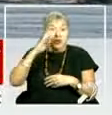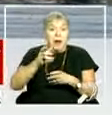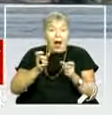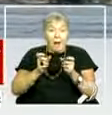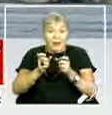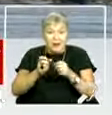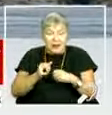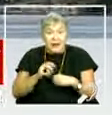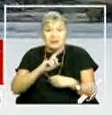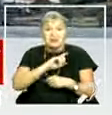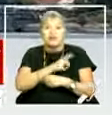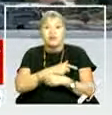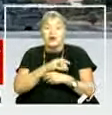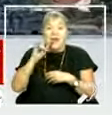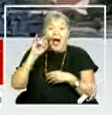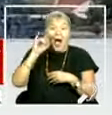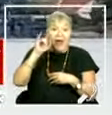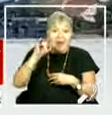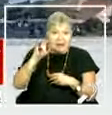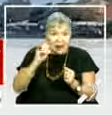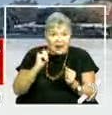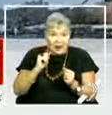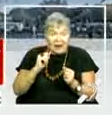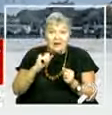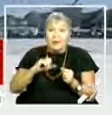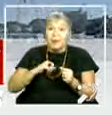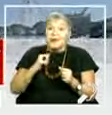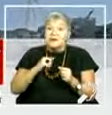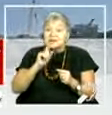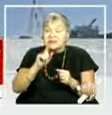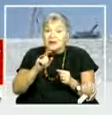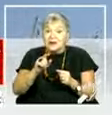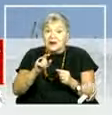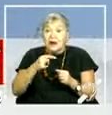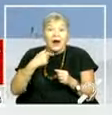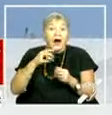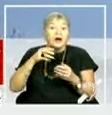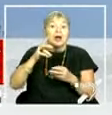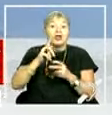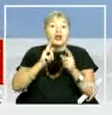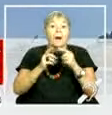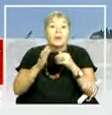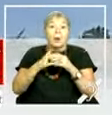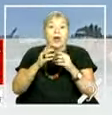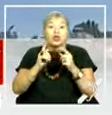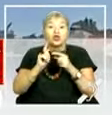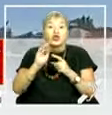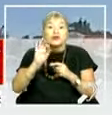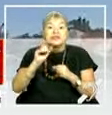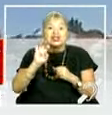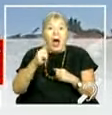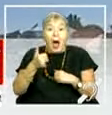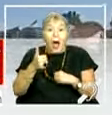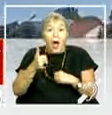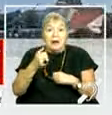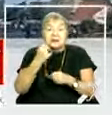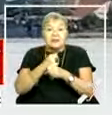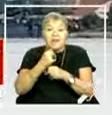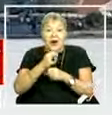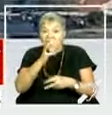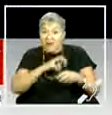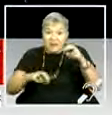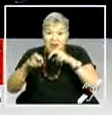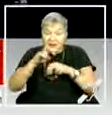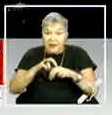statului major al forțelor aeriene sunt în zona Tulcea pentru a face verificări